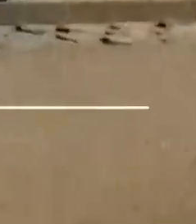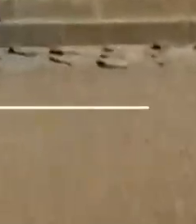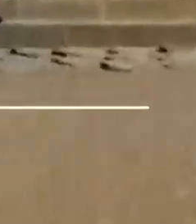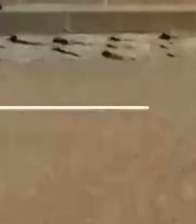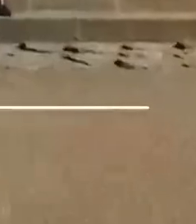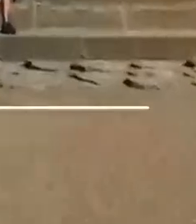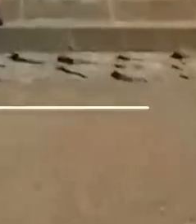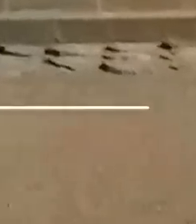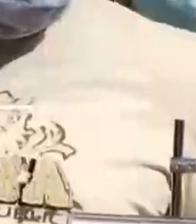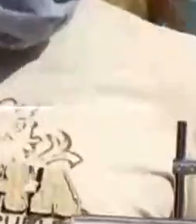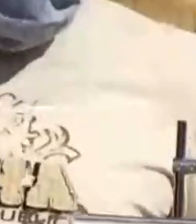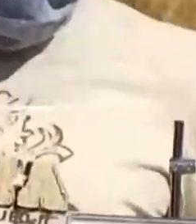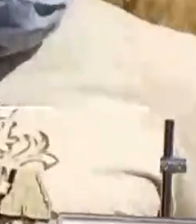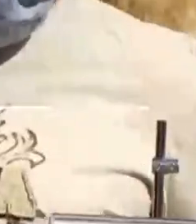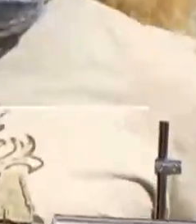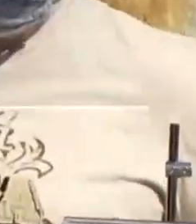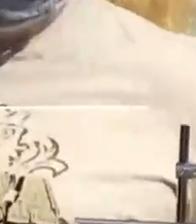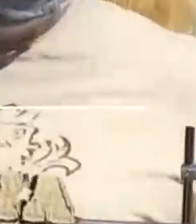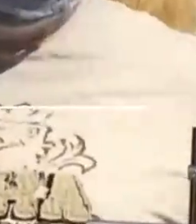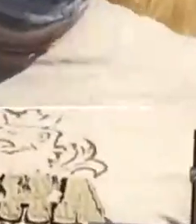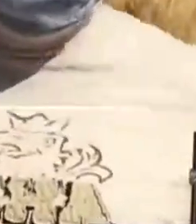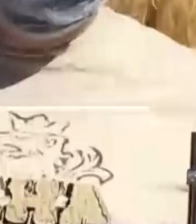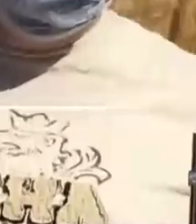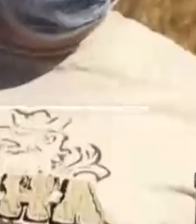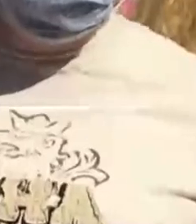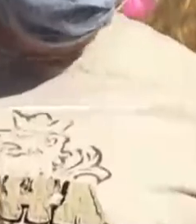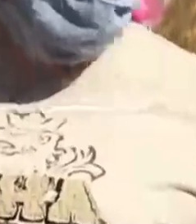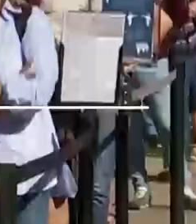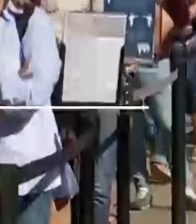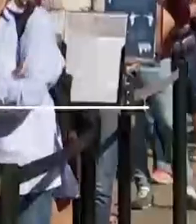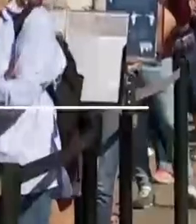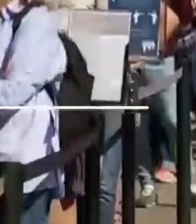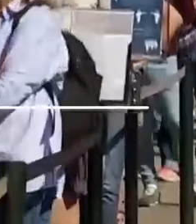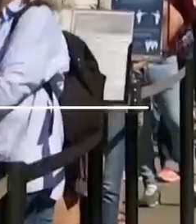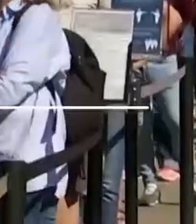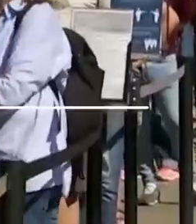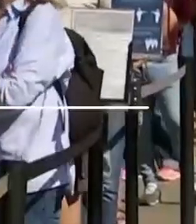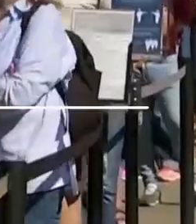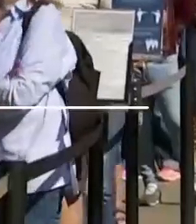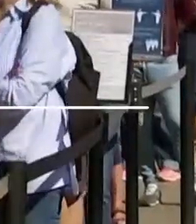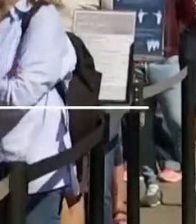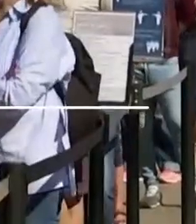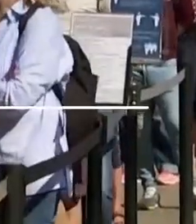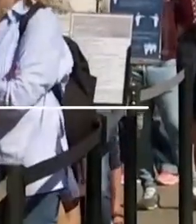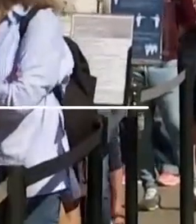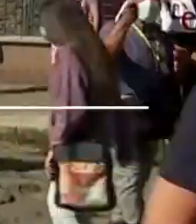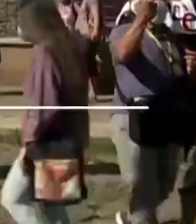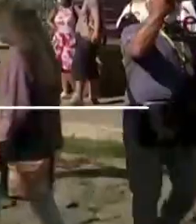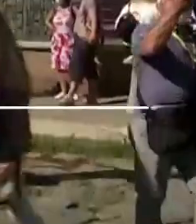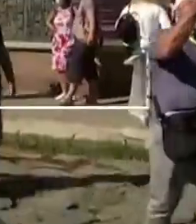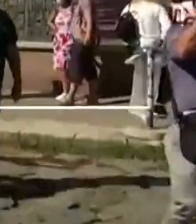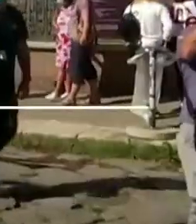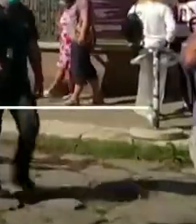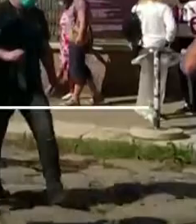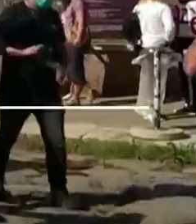В Италии ужесточают наказание за прогулки без масок. Согласно новому указу, с сегодняшнего дня это средство защиты обязательно надевать